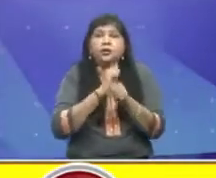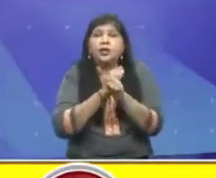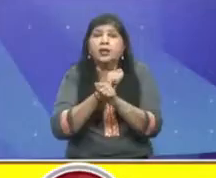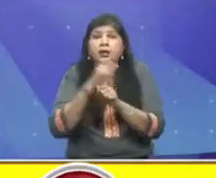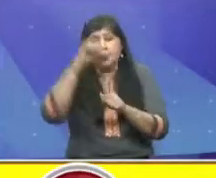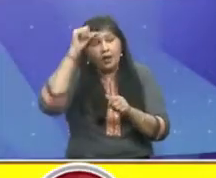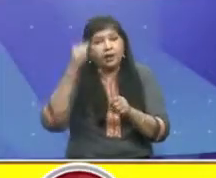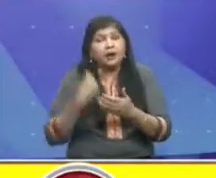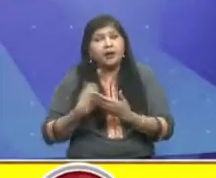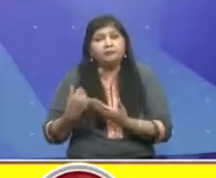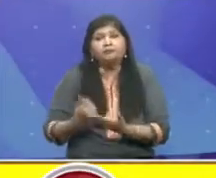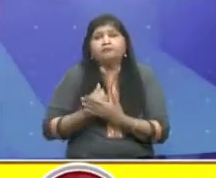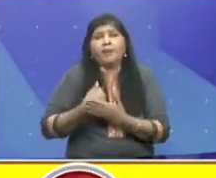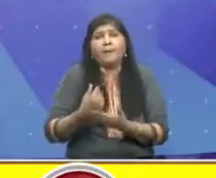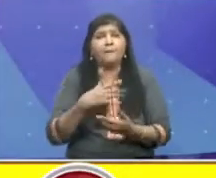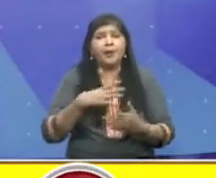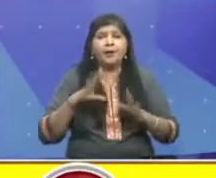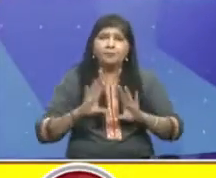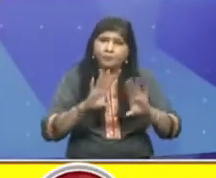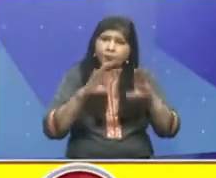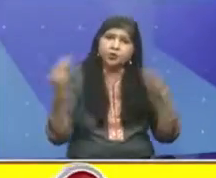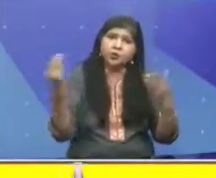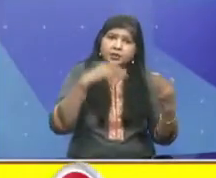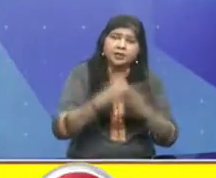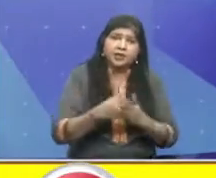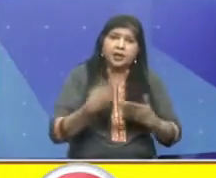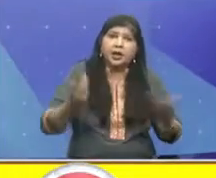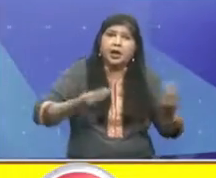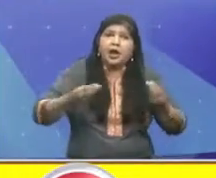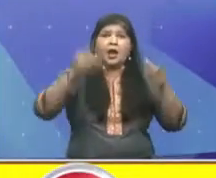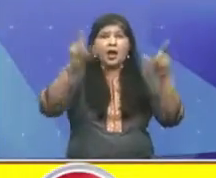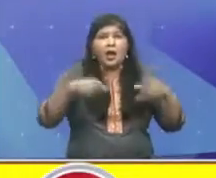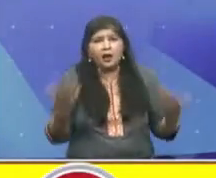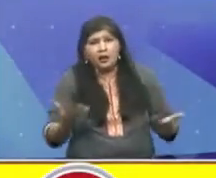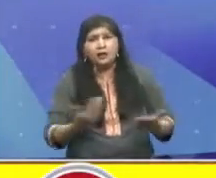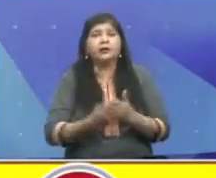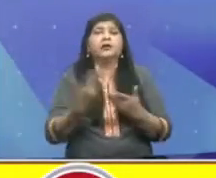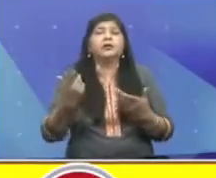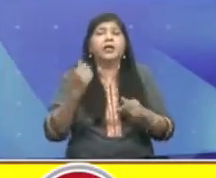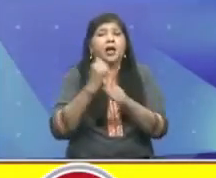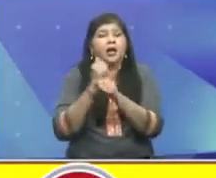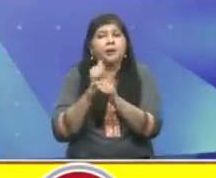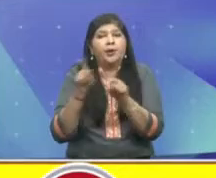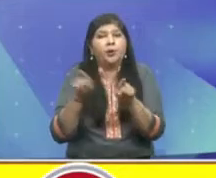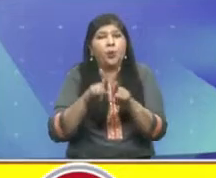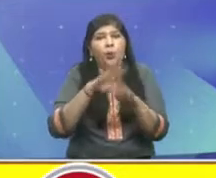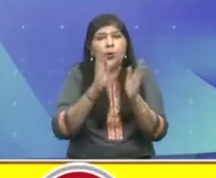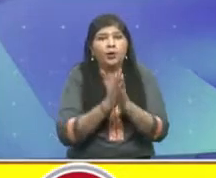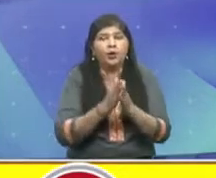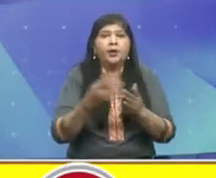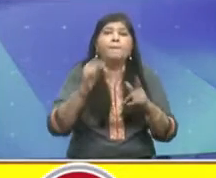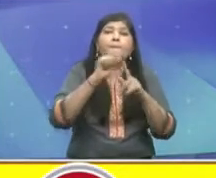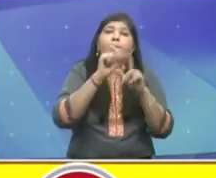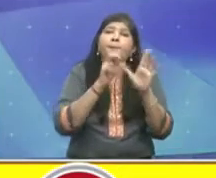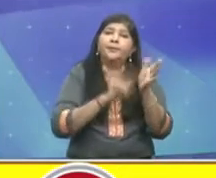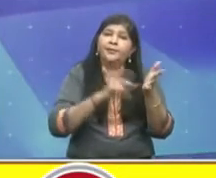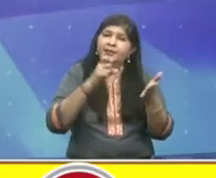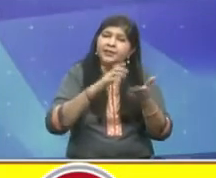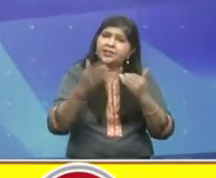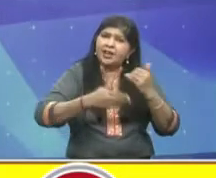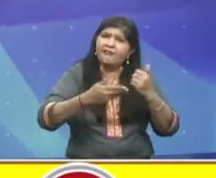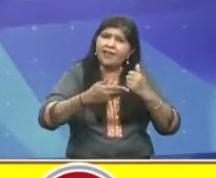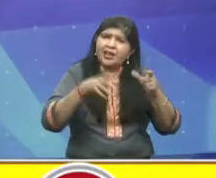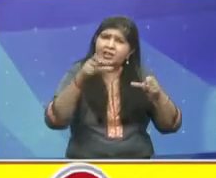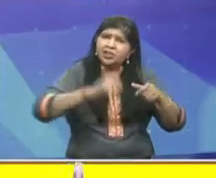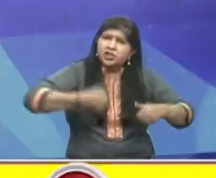प्रेरणा देता है। और अब तो देश भर में आम लोग हों या सरकारें, पंचायत से लेकर के